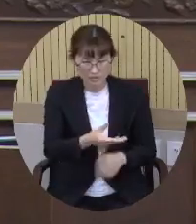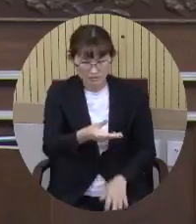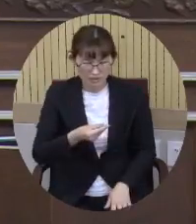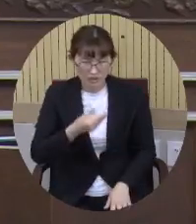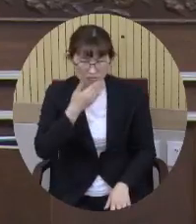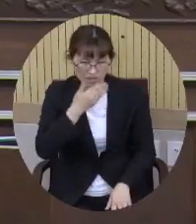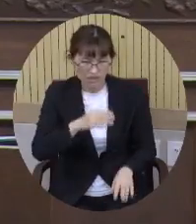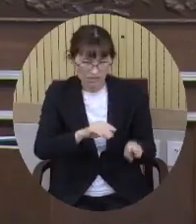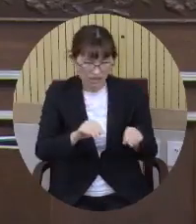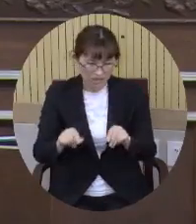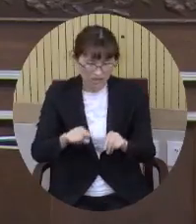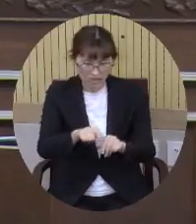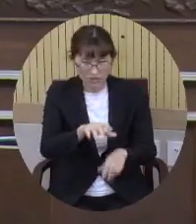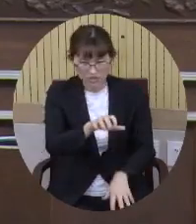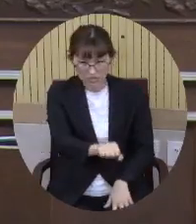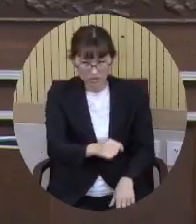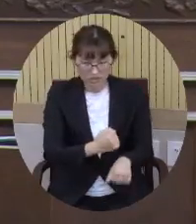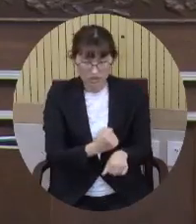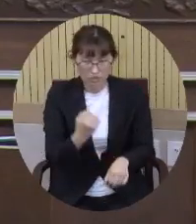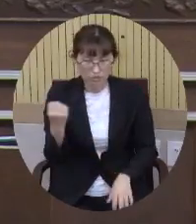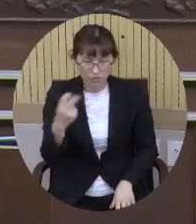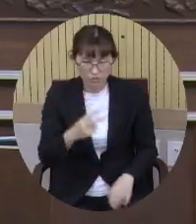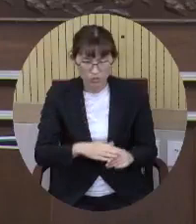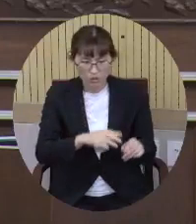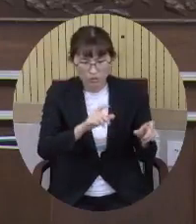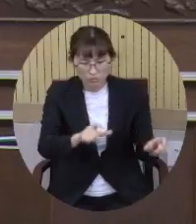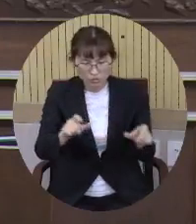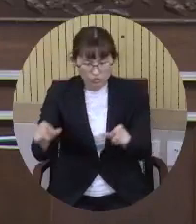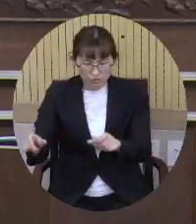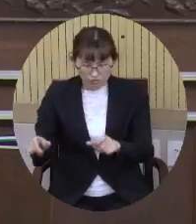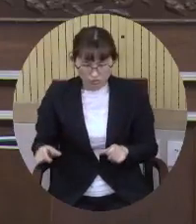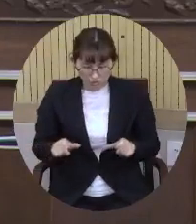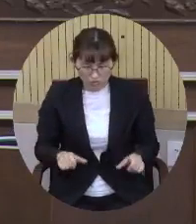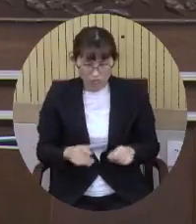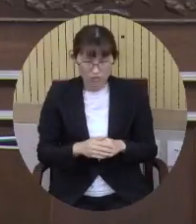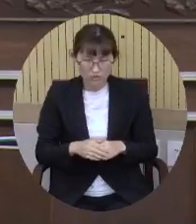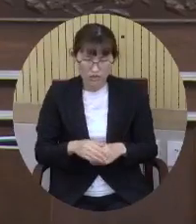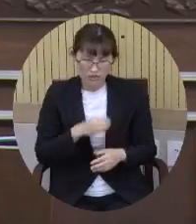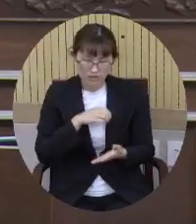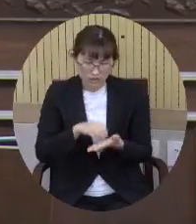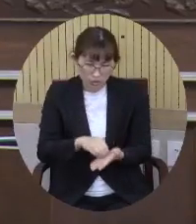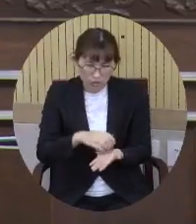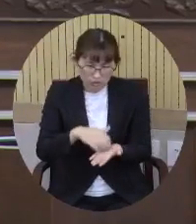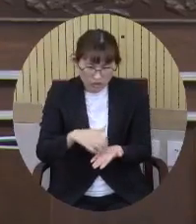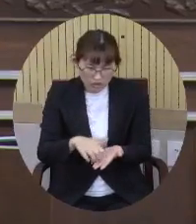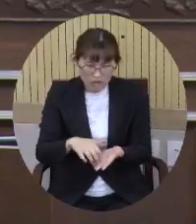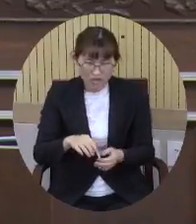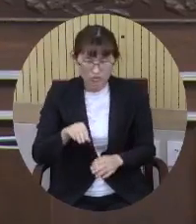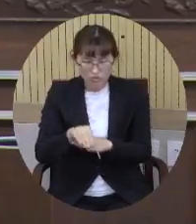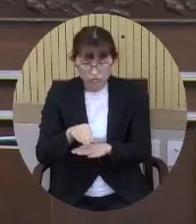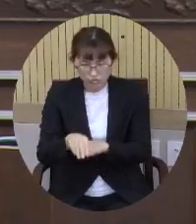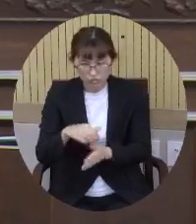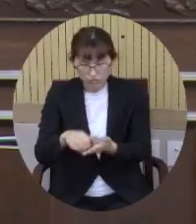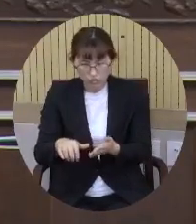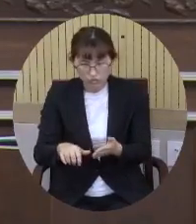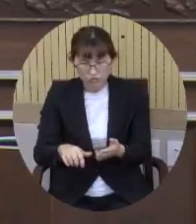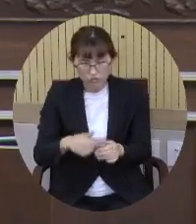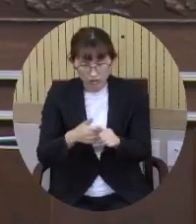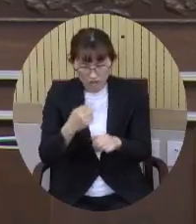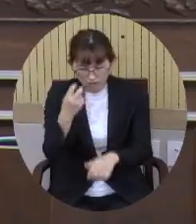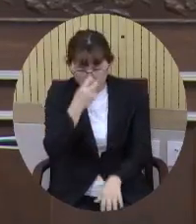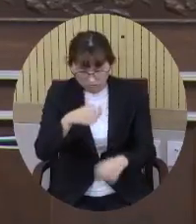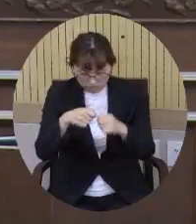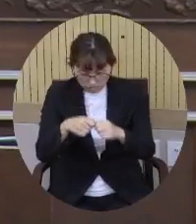각 행정구역별 등록된 차량 수에 고려한 주차장의 위치와 규모 등을 세부 검토